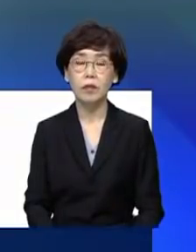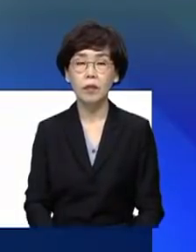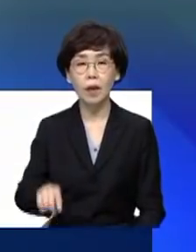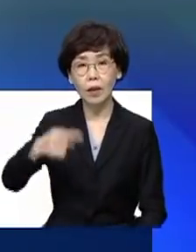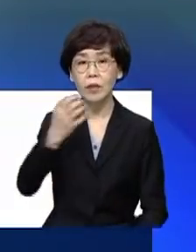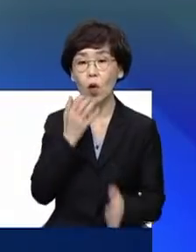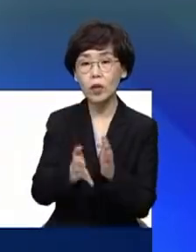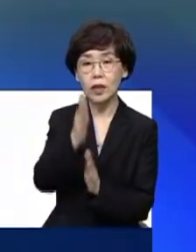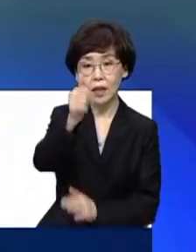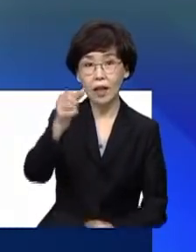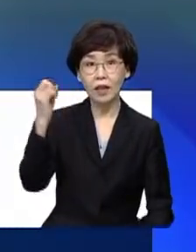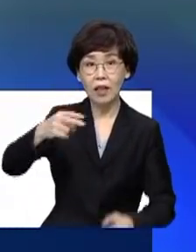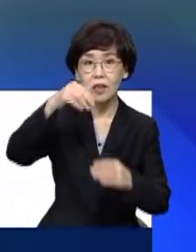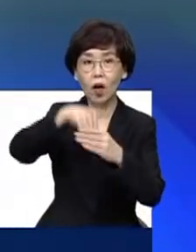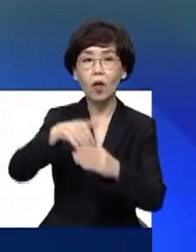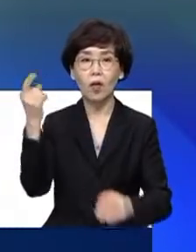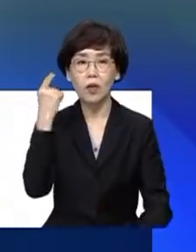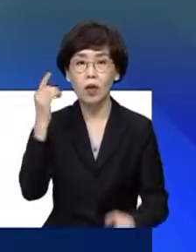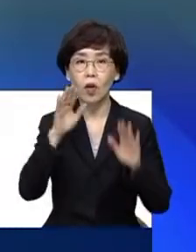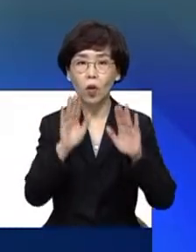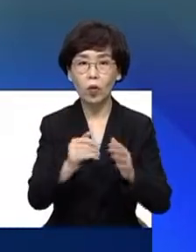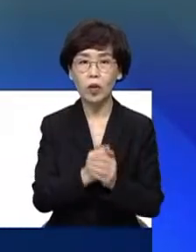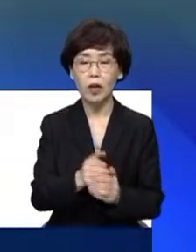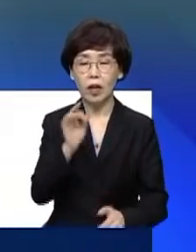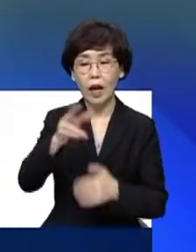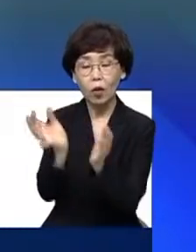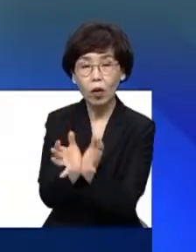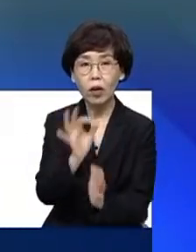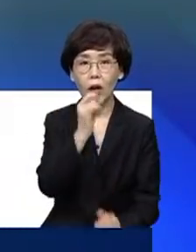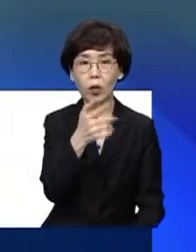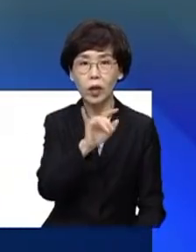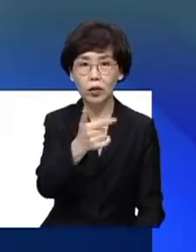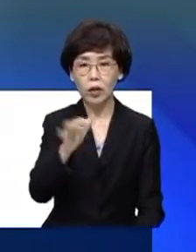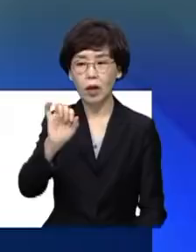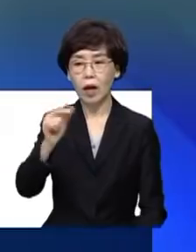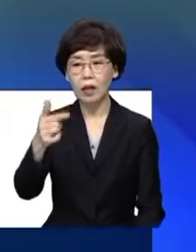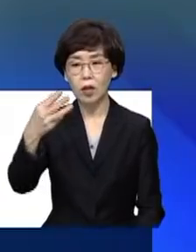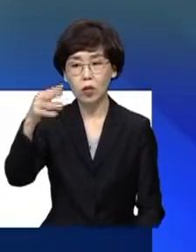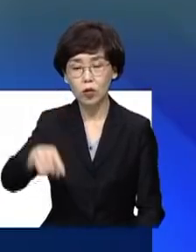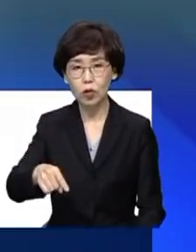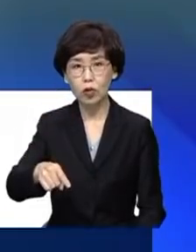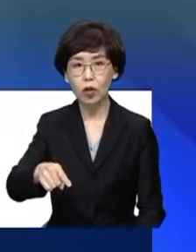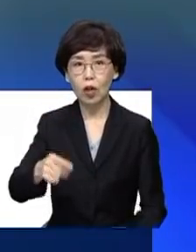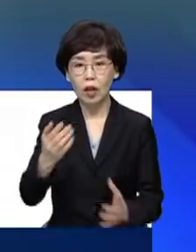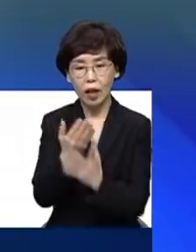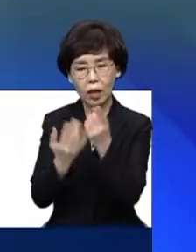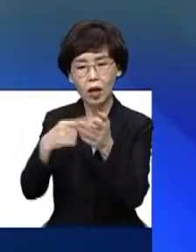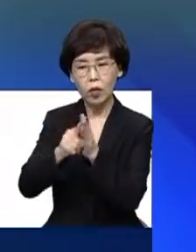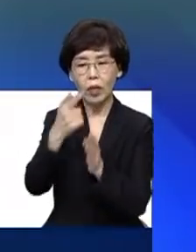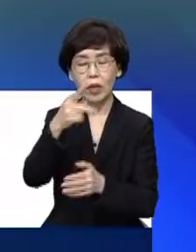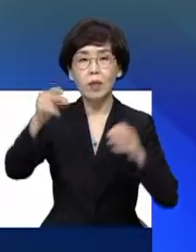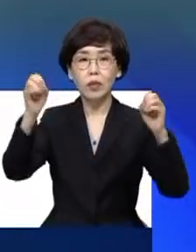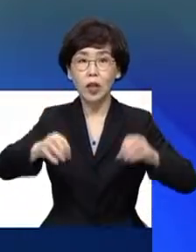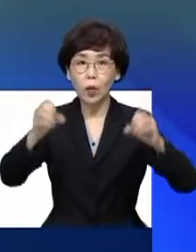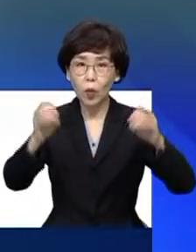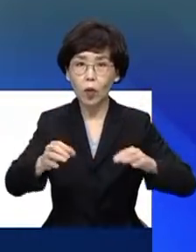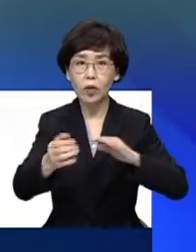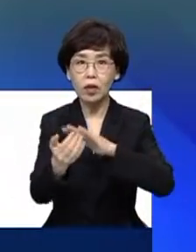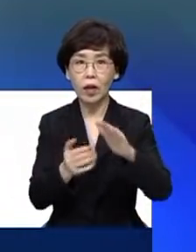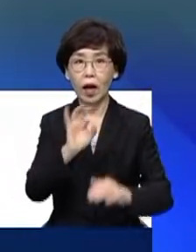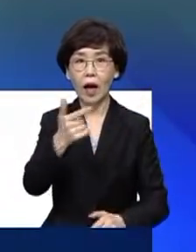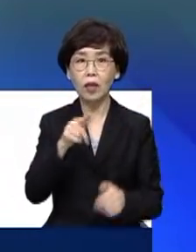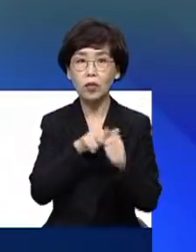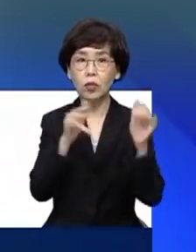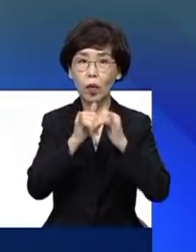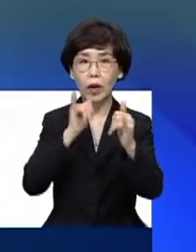다음은 서울시장 보궐선거 소식입니다. 오늘 야권의 오세훈, 안철수 후보 단일화 TV토론을 앞두고 안철수 후보가 기자회견을